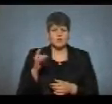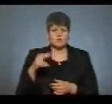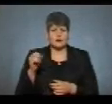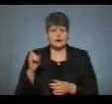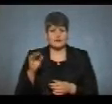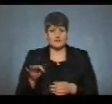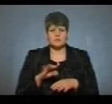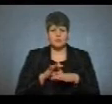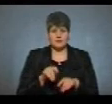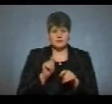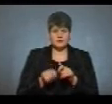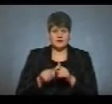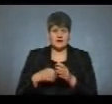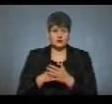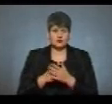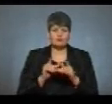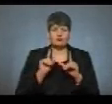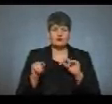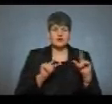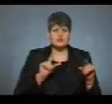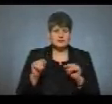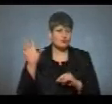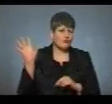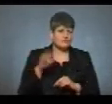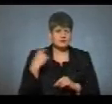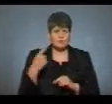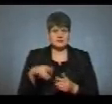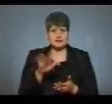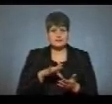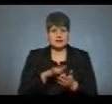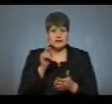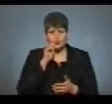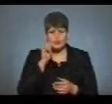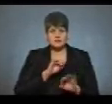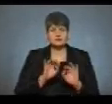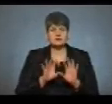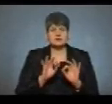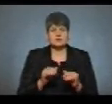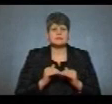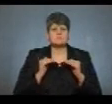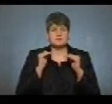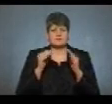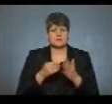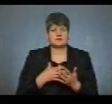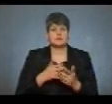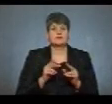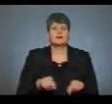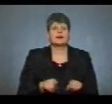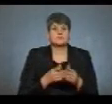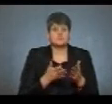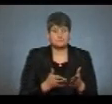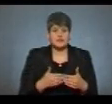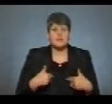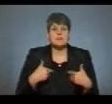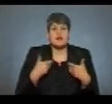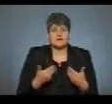проводив моніторинг вартості проїзду в громадському транспорті у всіх обласних центрах України, прокоментував збільшення тарифів так. Я би радив